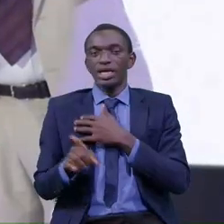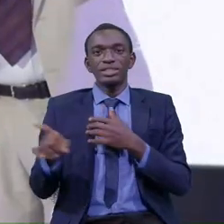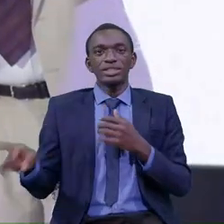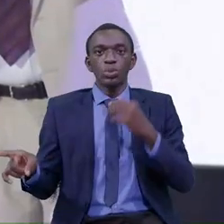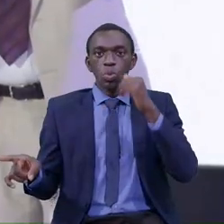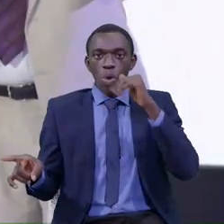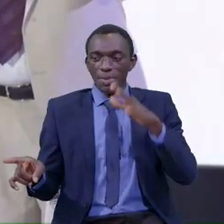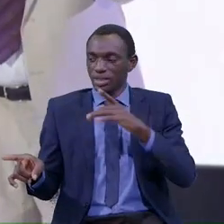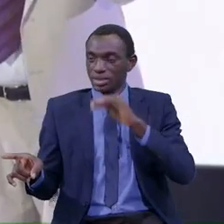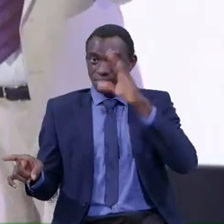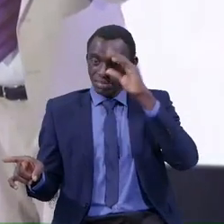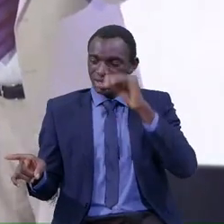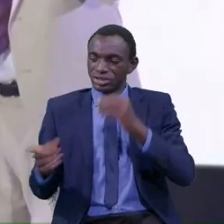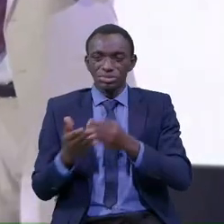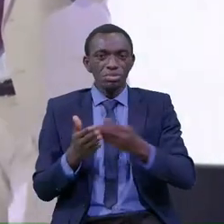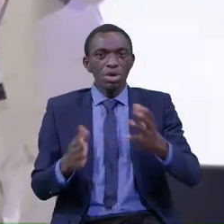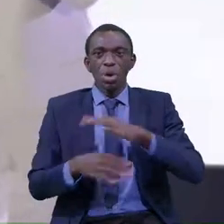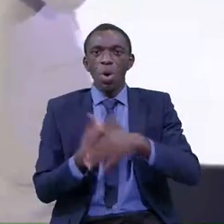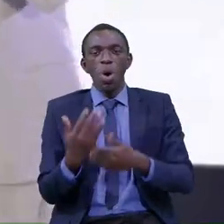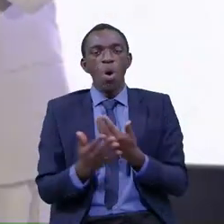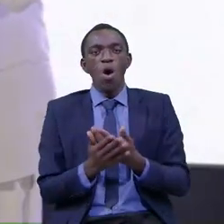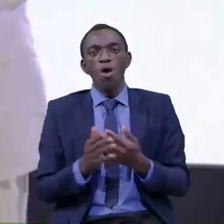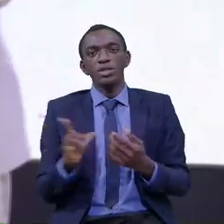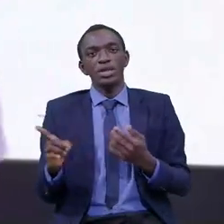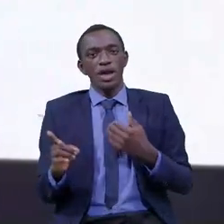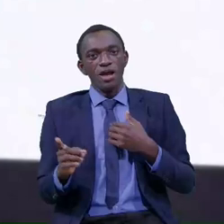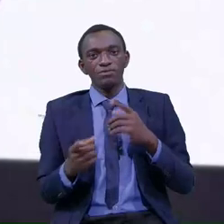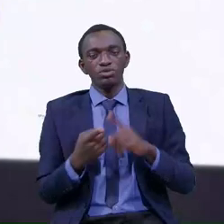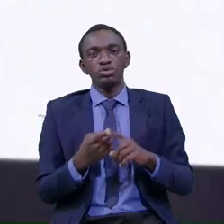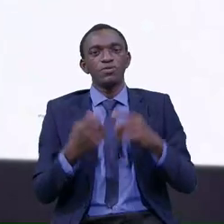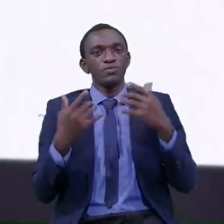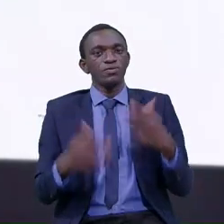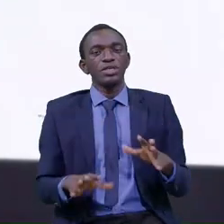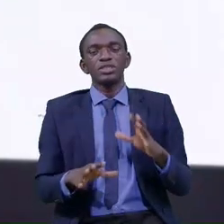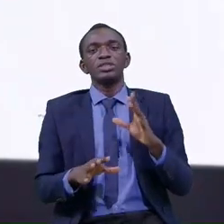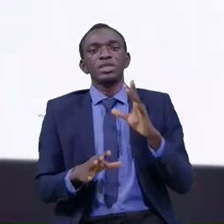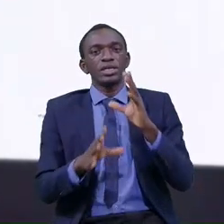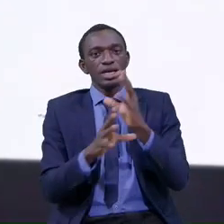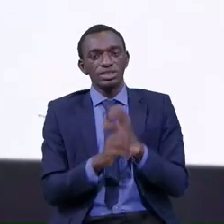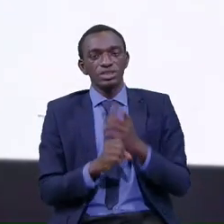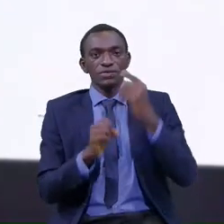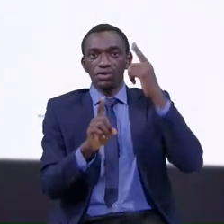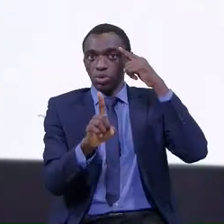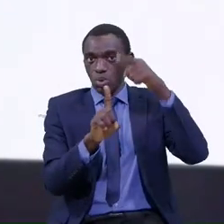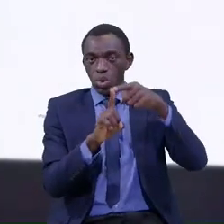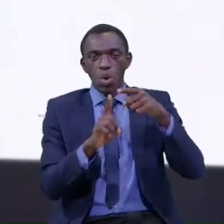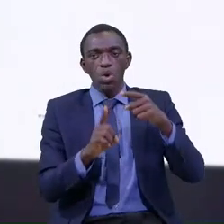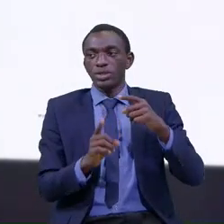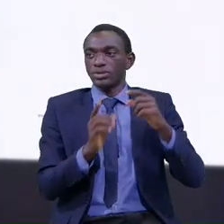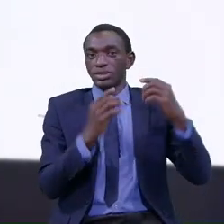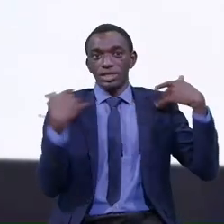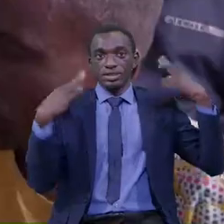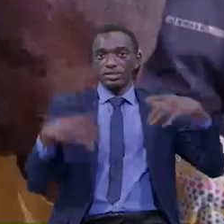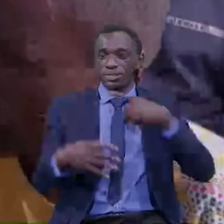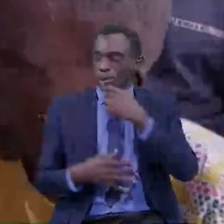Il a dépensé tout ce qu'il avait pour accomplir, atteindre l'objectif. Sois le bienvenu. Et Jésus-Christ viendra te